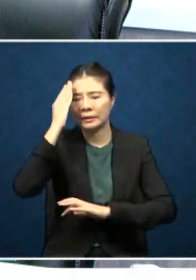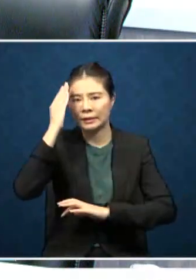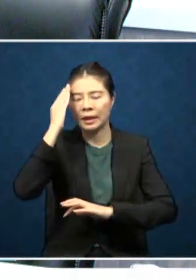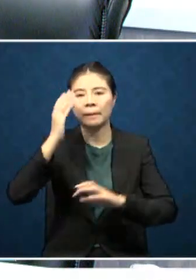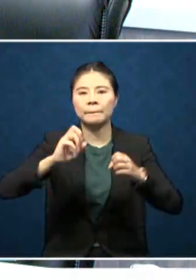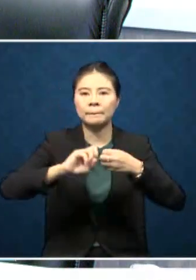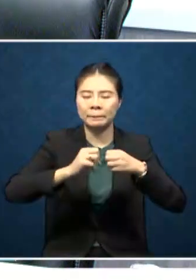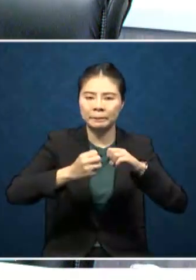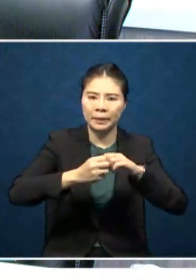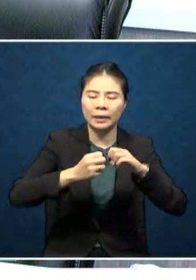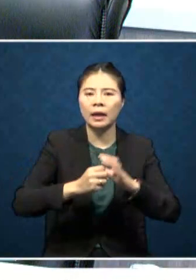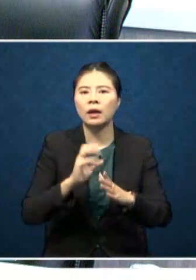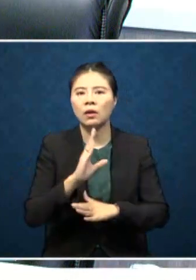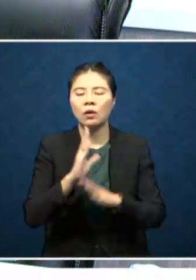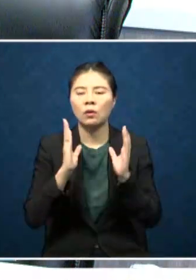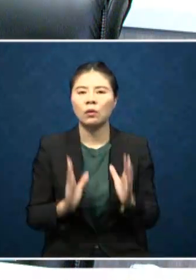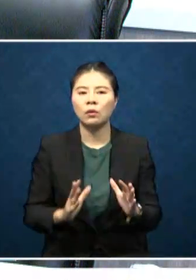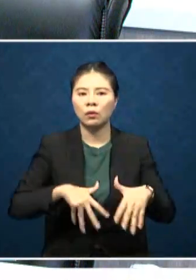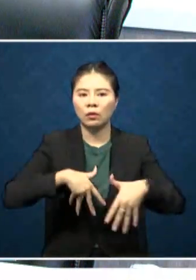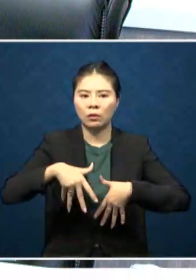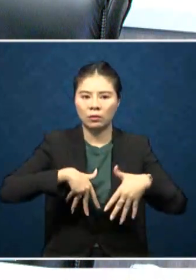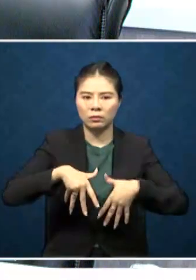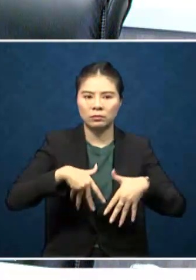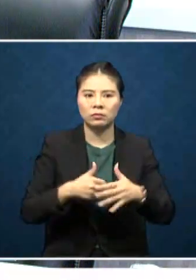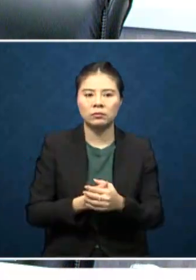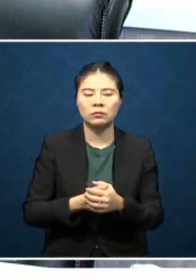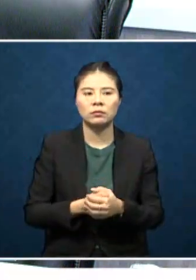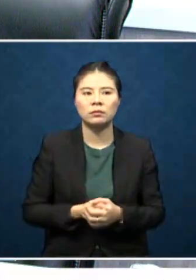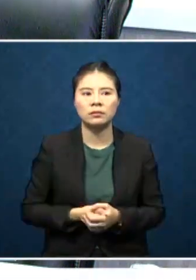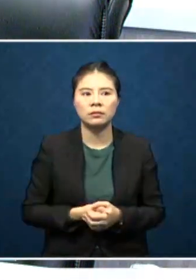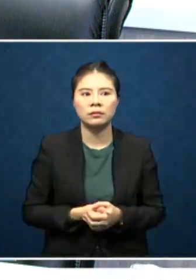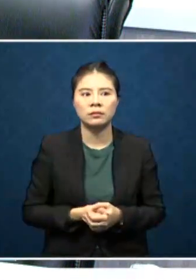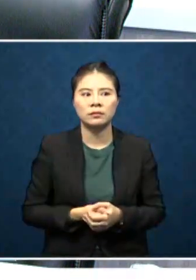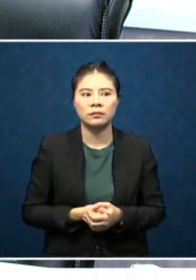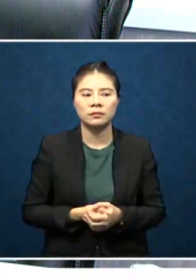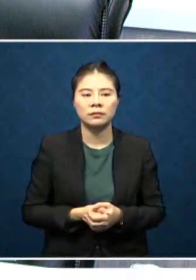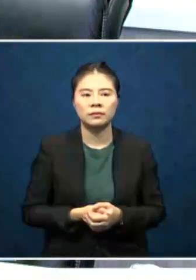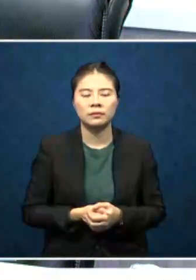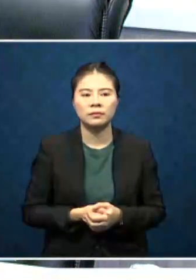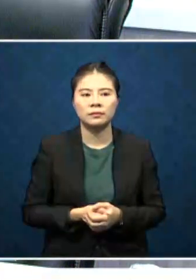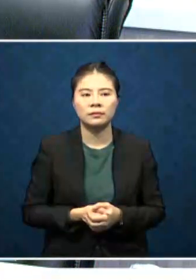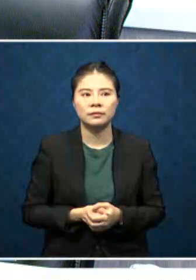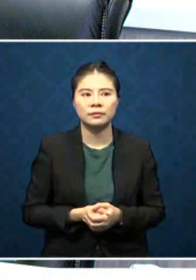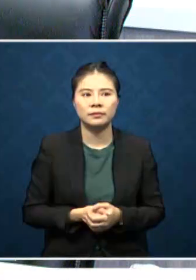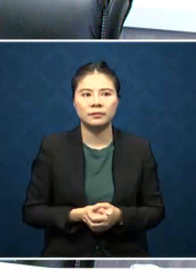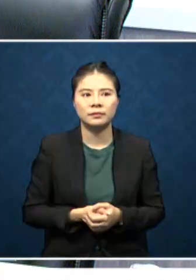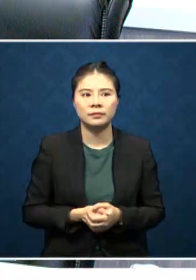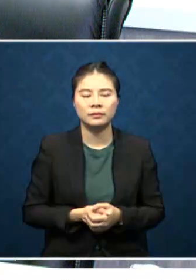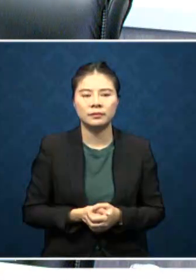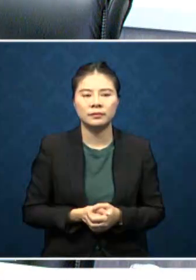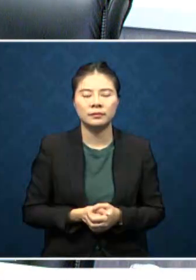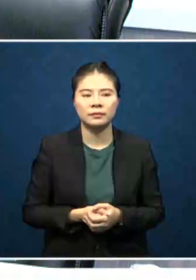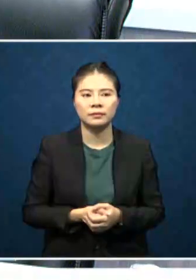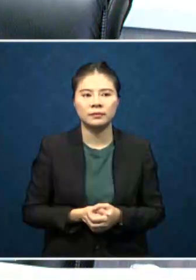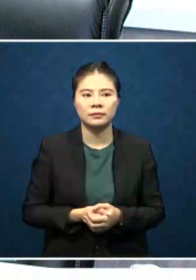แล้วก็ความเดือดร้อนของประชาชนเปรียบได้ทำนองเดียวกับการยื่นกระทู้ถามของท่านสมาชิกวุฒิสภานะ